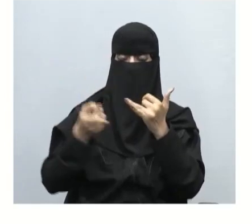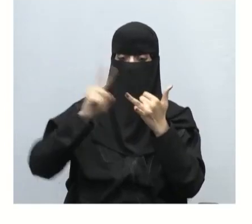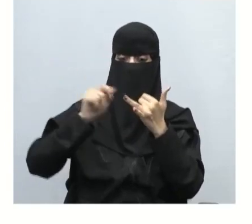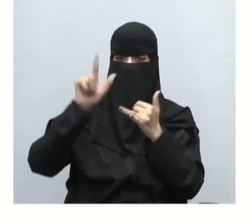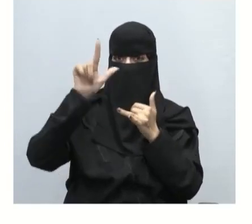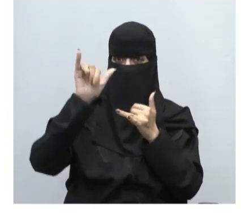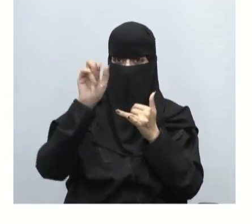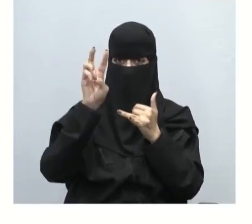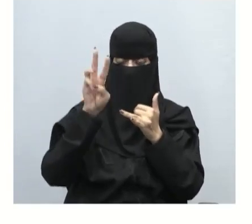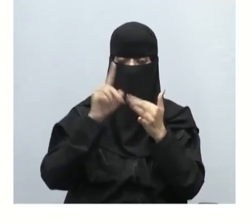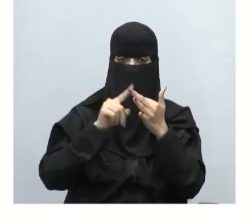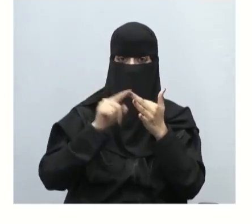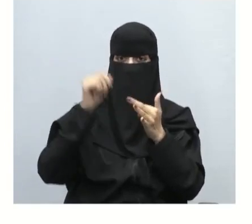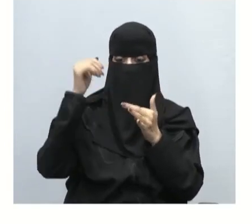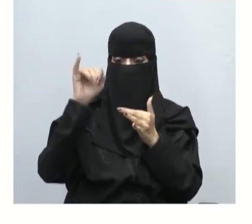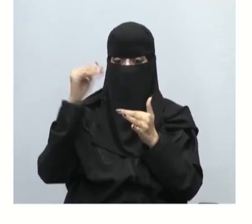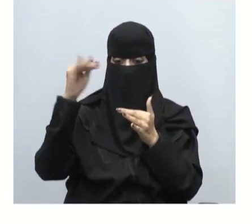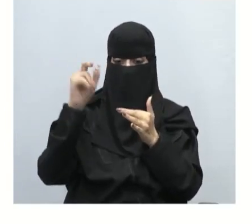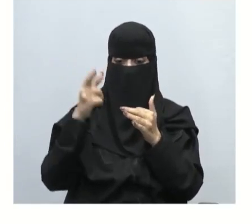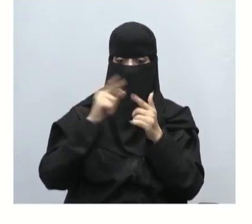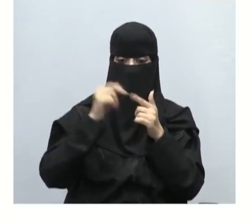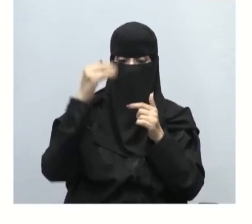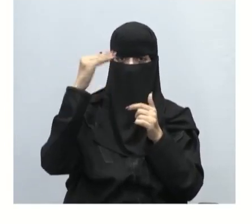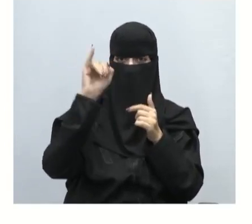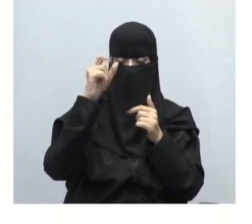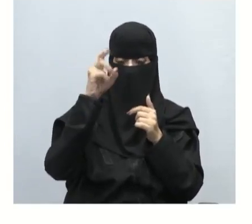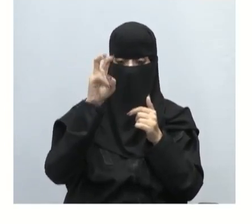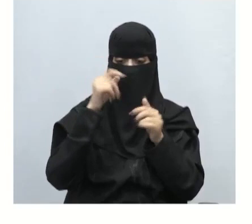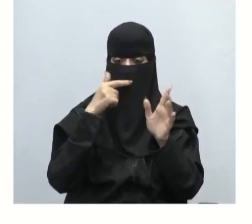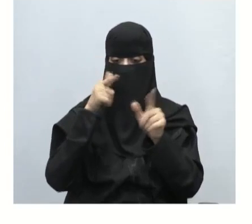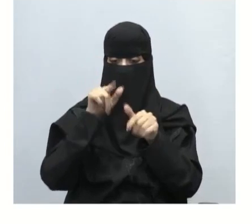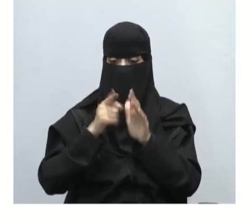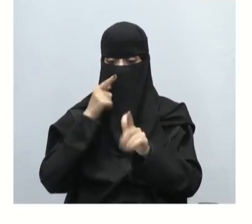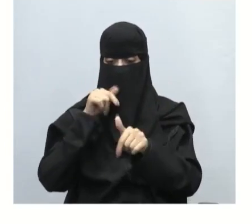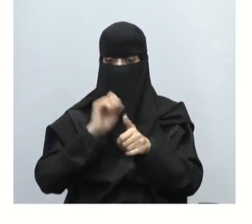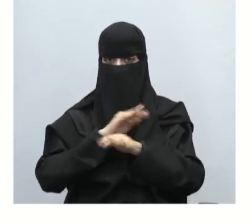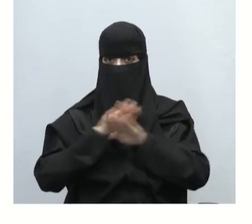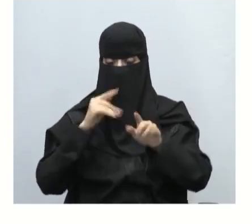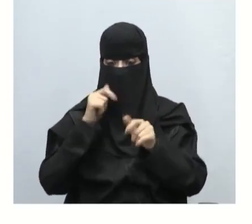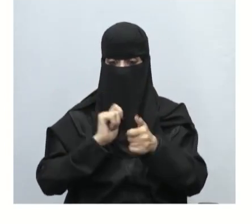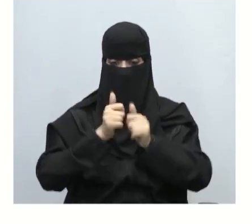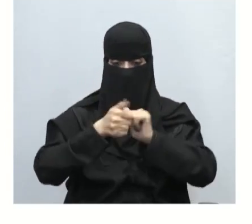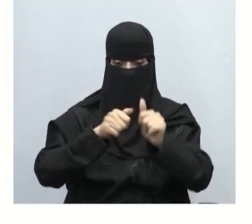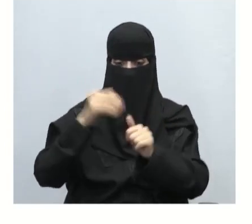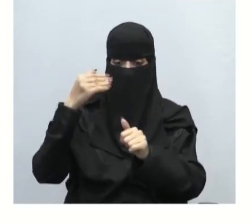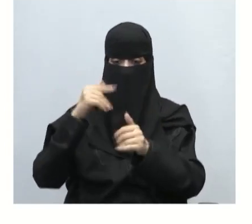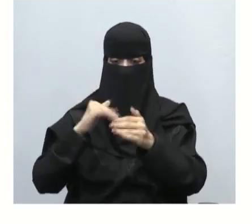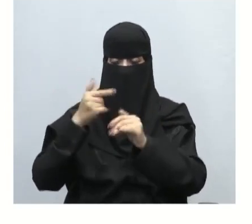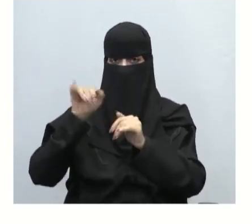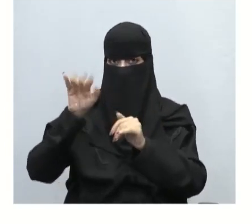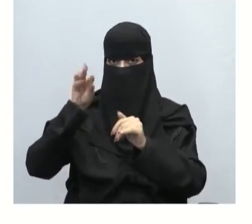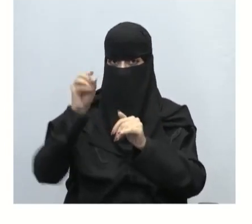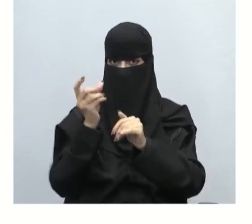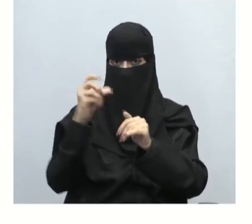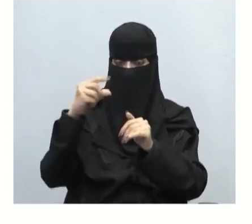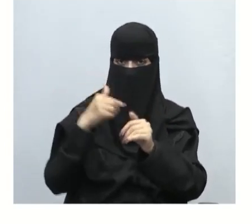انهى مهند السباق قبل حمزه وانها اسامه قبل حمزه ايضا ولكن